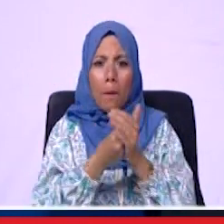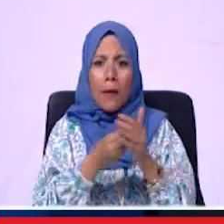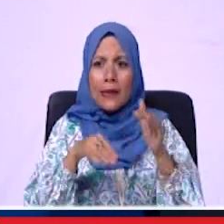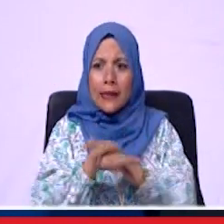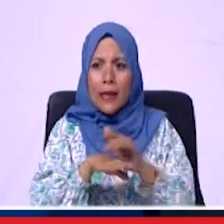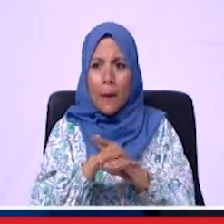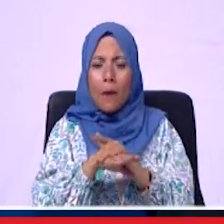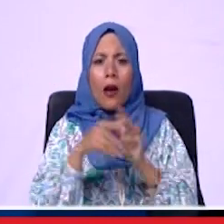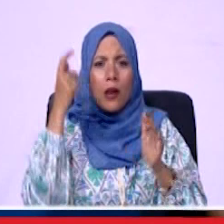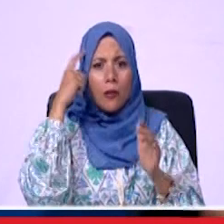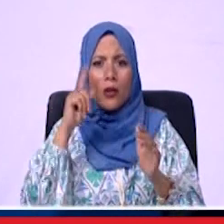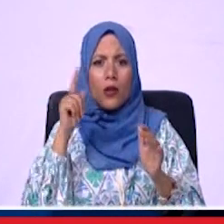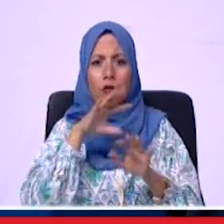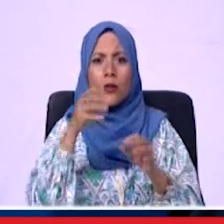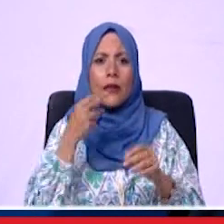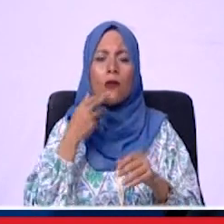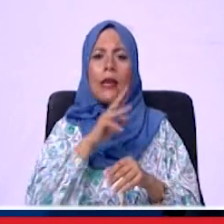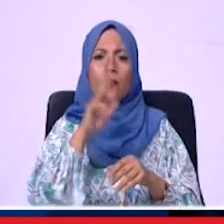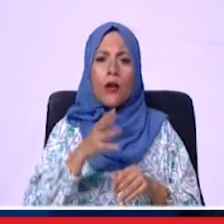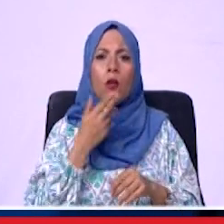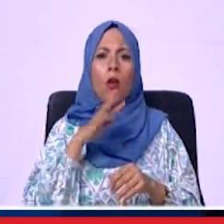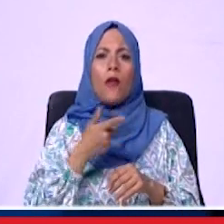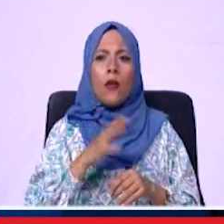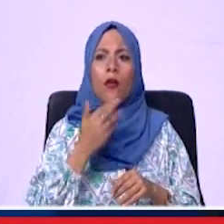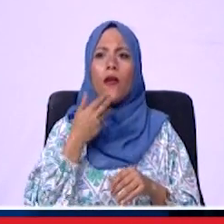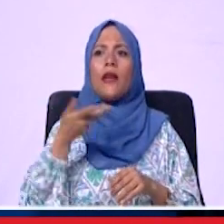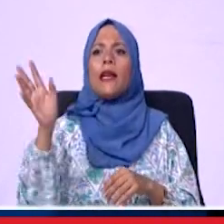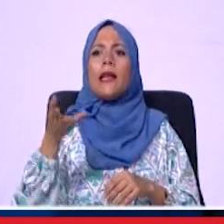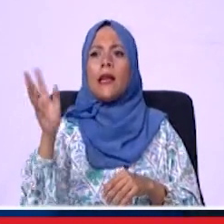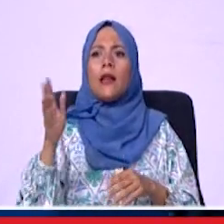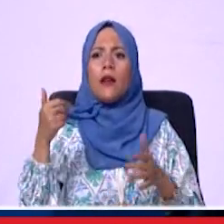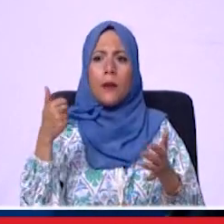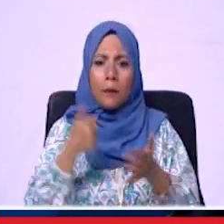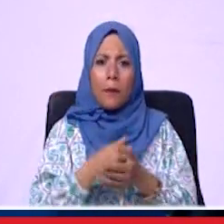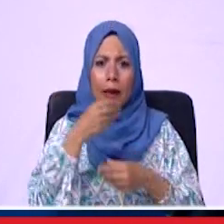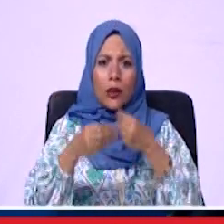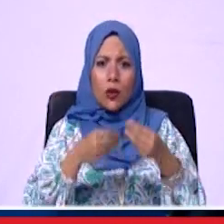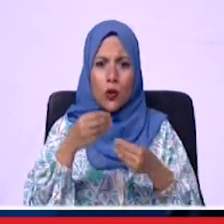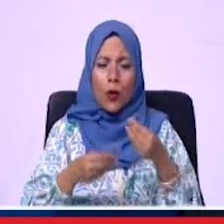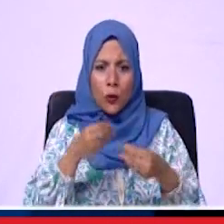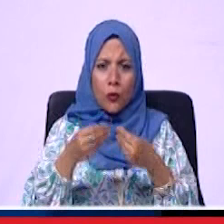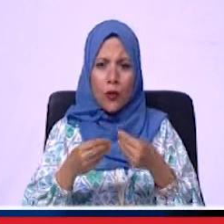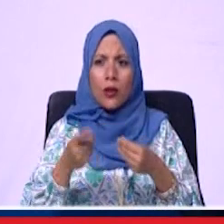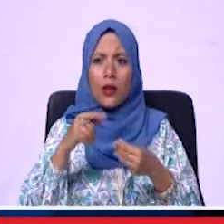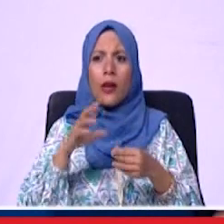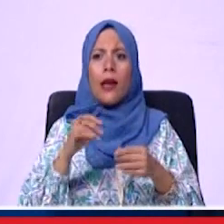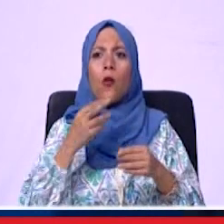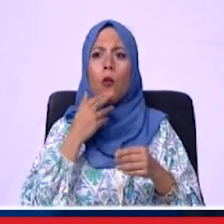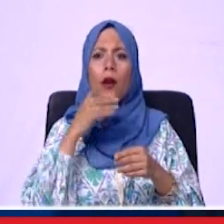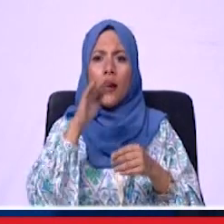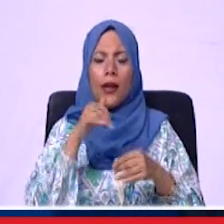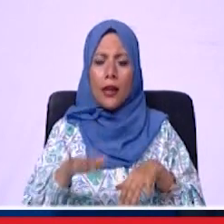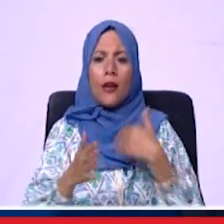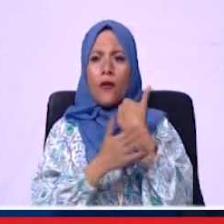ما نعرفوش اللي هو جوه. سألنا العيال فين علاء، قال علام طلع. بعد الأنبوبة ما خلصت بنص ساعة لجنا على لزق